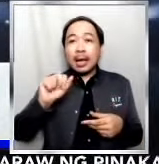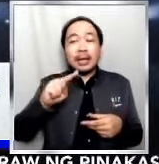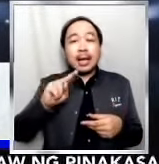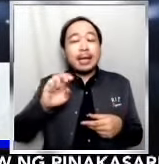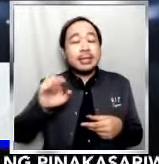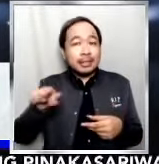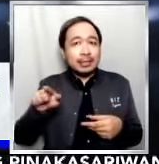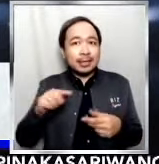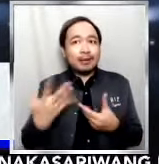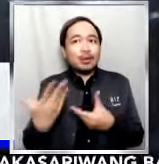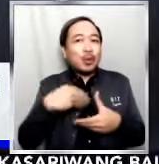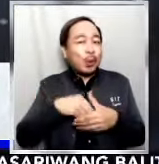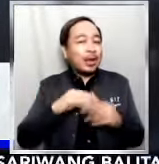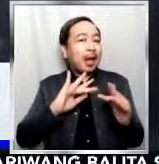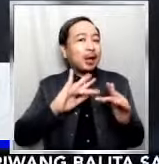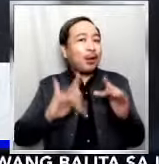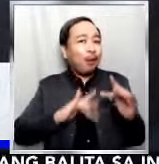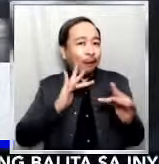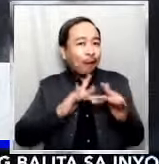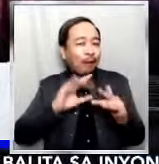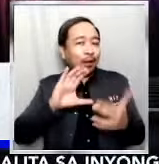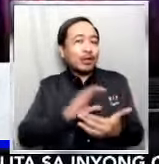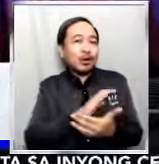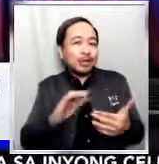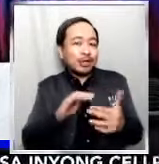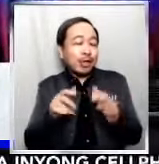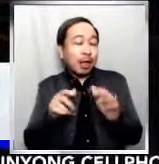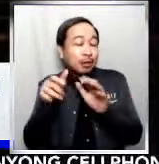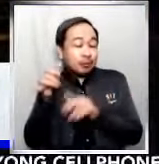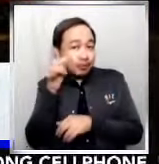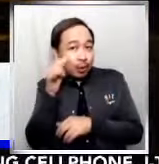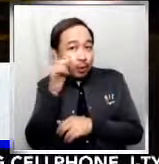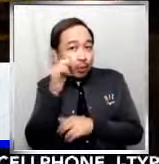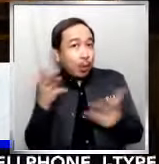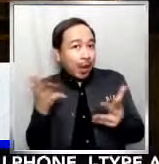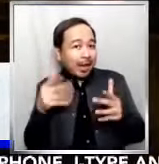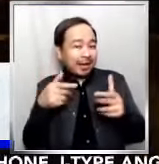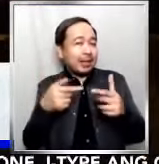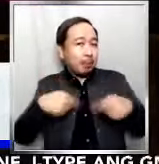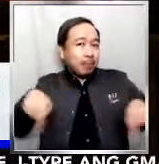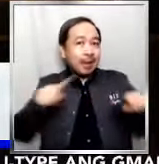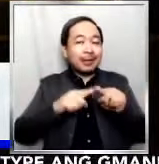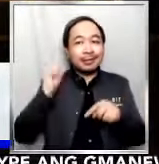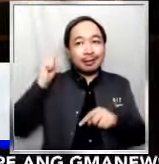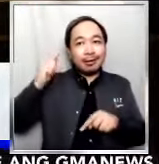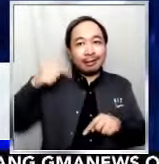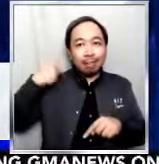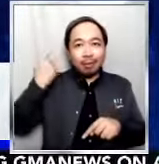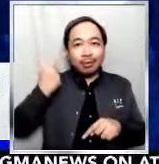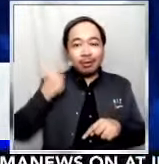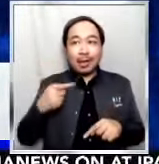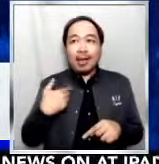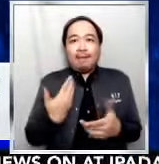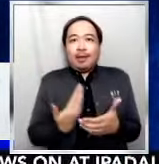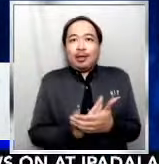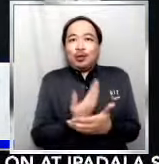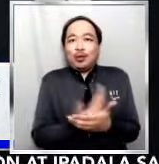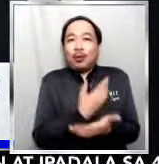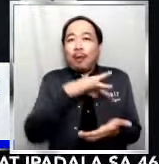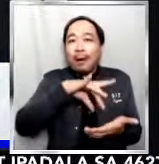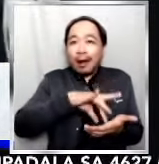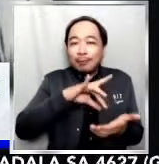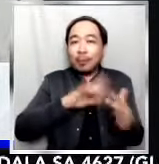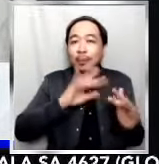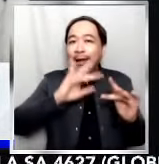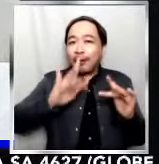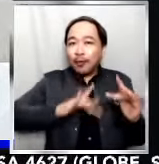na kinunan sa isang arena sa London. Sabay ng bagong album at virtual concert ay ang kanilang new